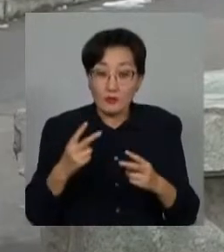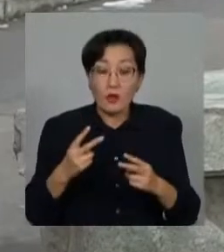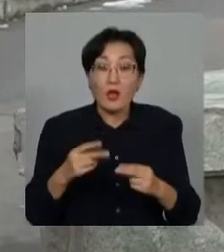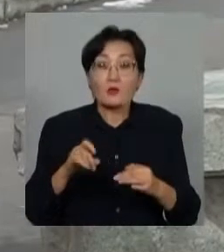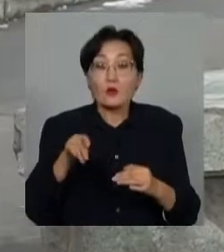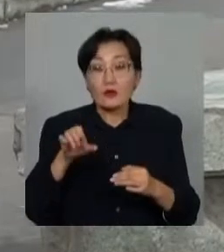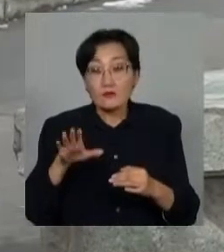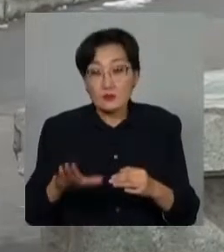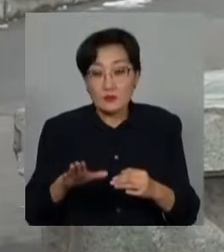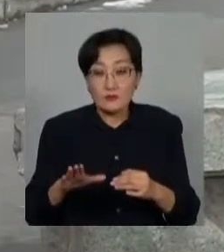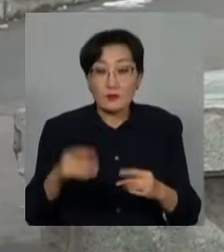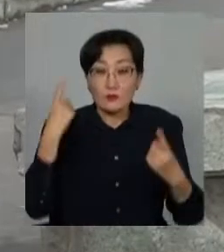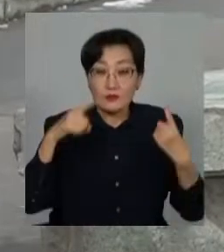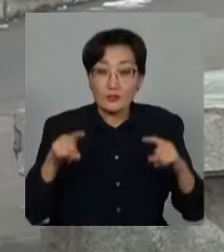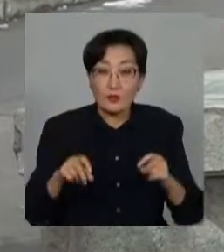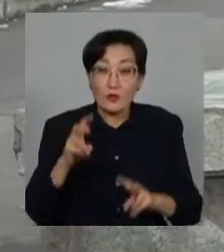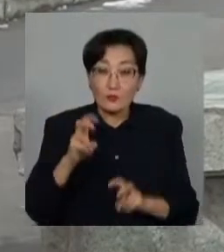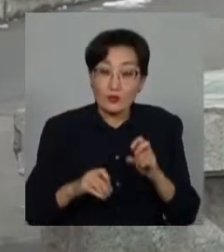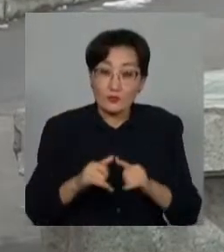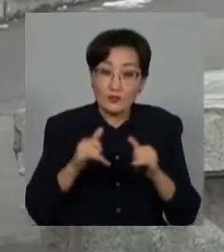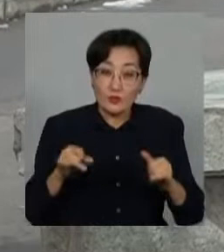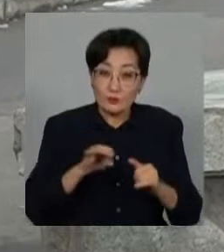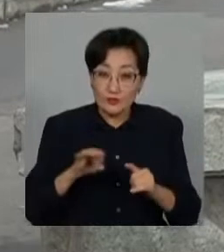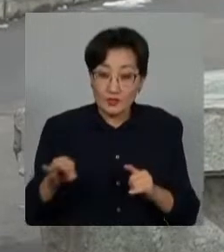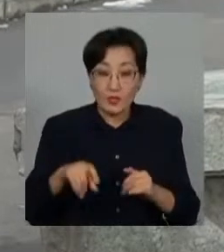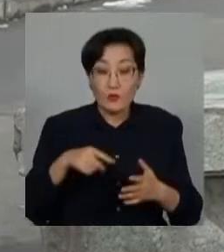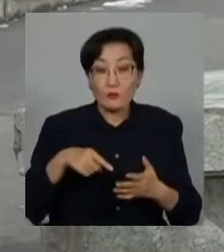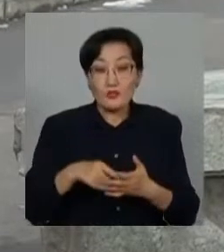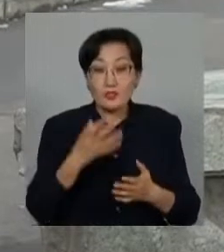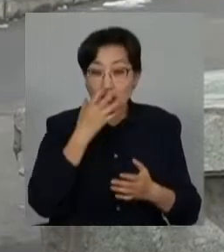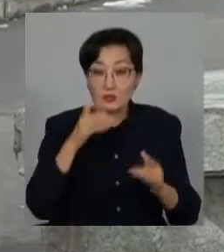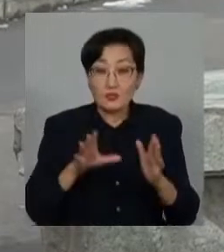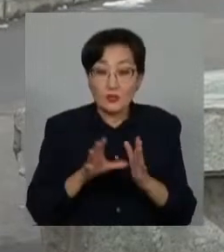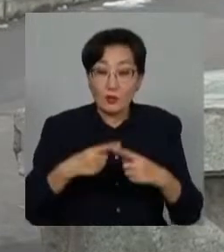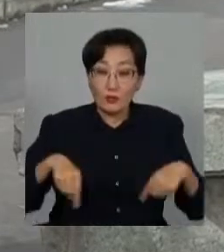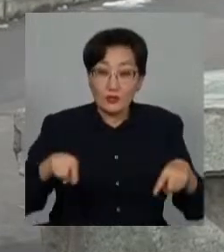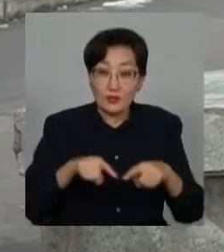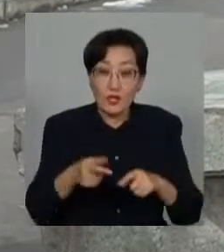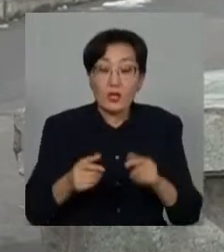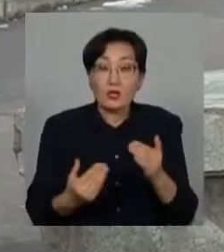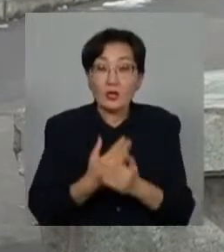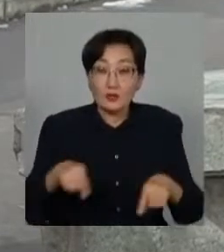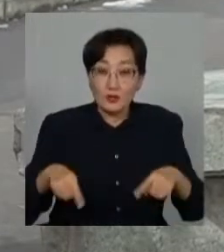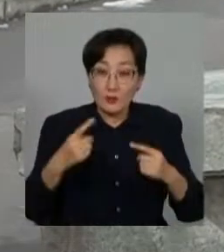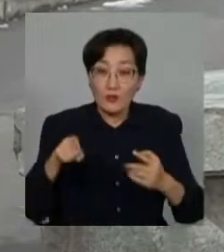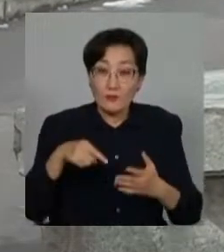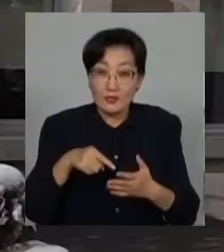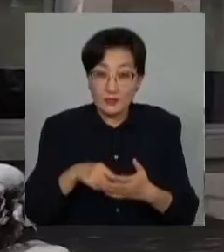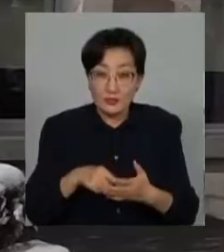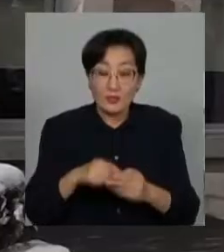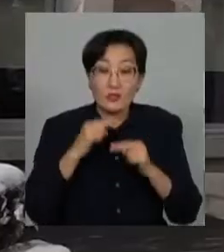Тоқаев креативті индустрияны дамыту және қаладағы жылу электр орталығын қайта жаңғырту мәселелеріне назар